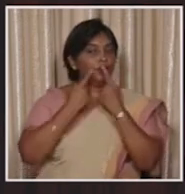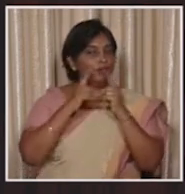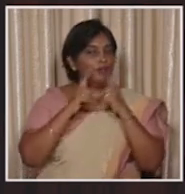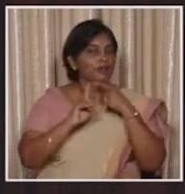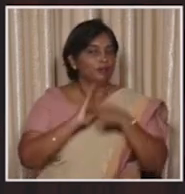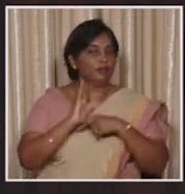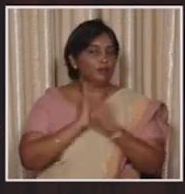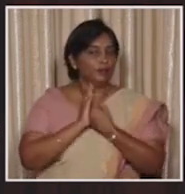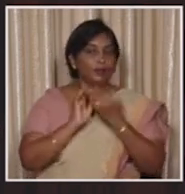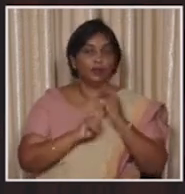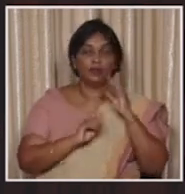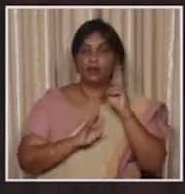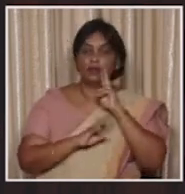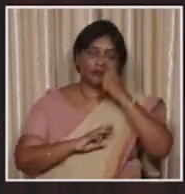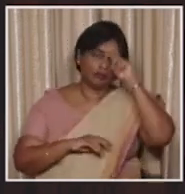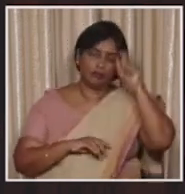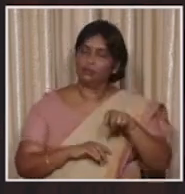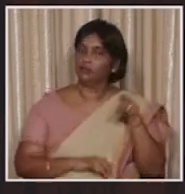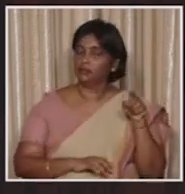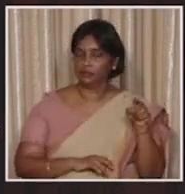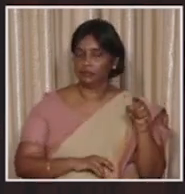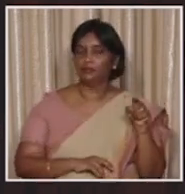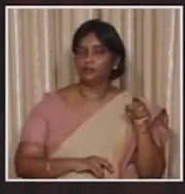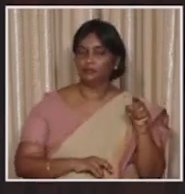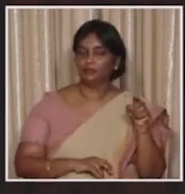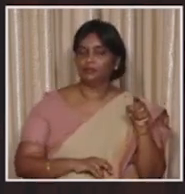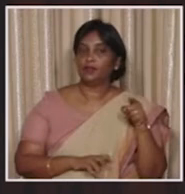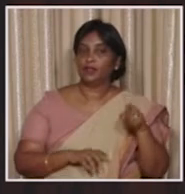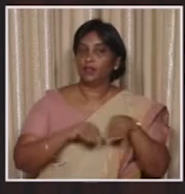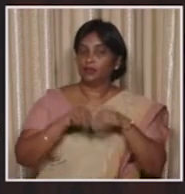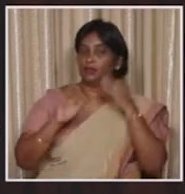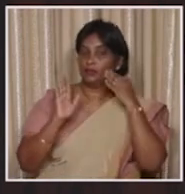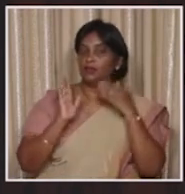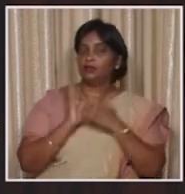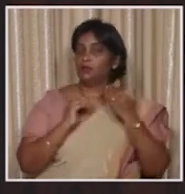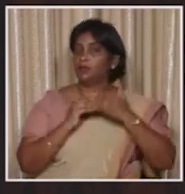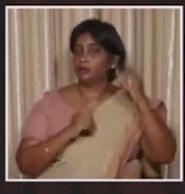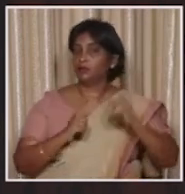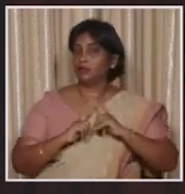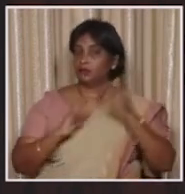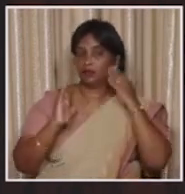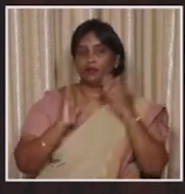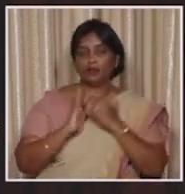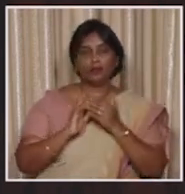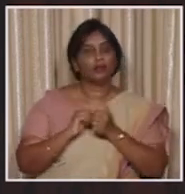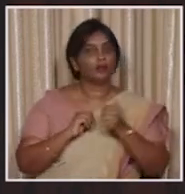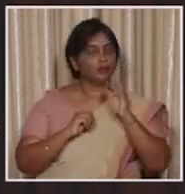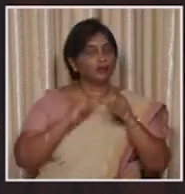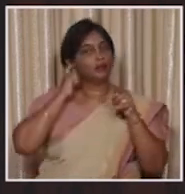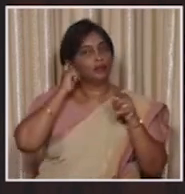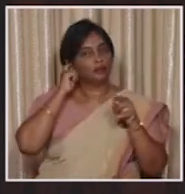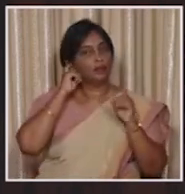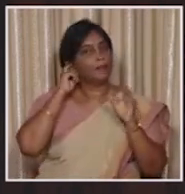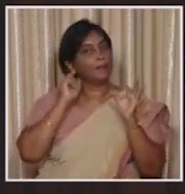விக்ரமசிங்கே அவர்கள் பெருந்தோட்ட மக்களுடைய எதிர்கால திட்டத்திலே மிகவும் கரிசனோடு செயல்படுகின்றார். 10 பேஜஸ் காணி வழங்க வேண்டும், காணி